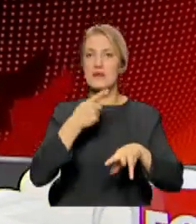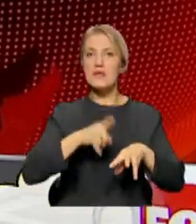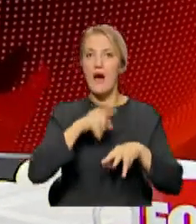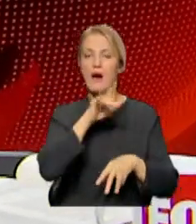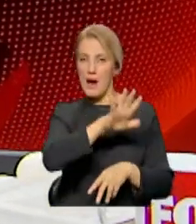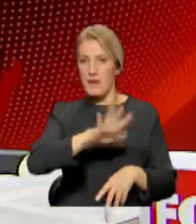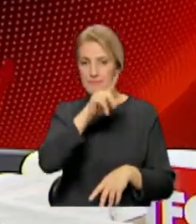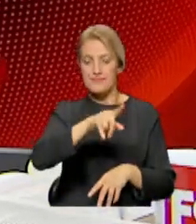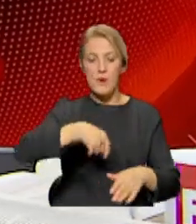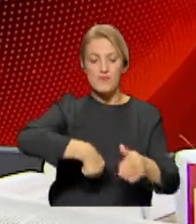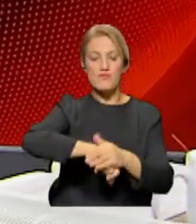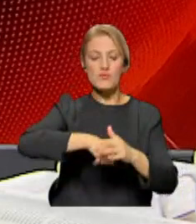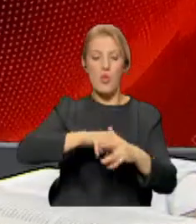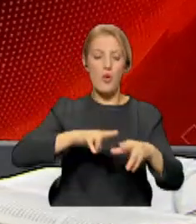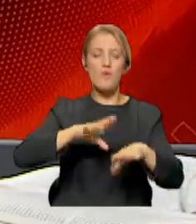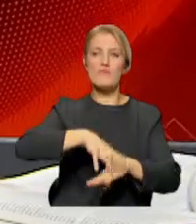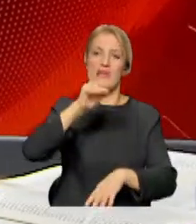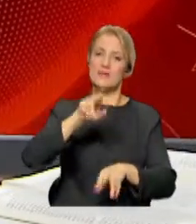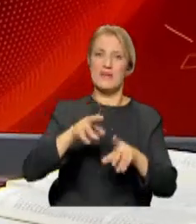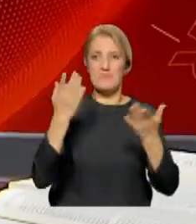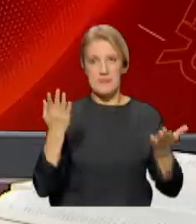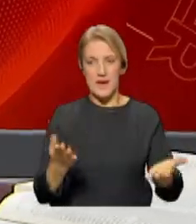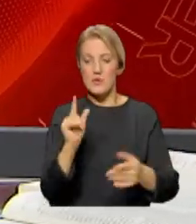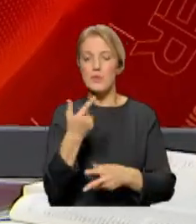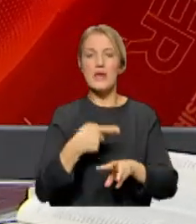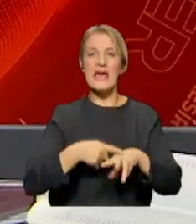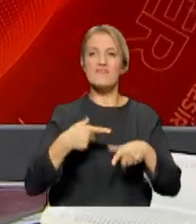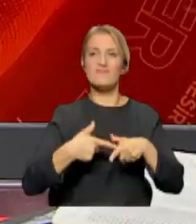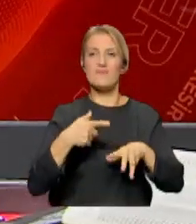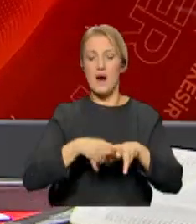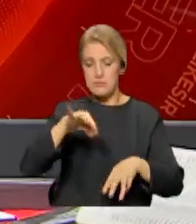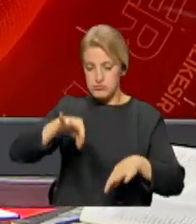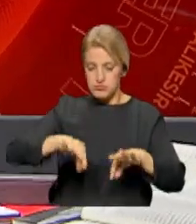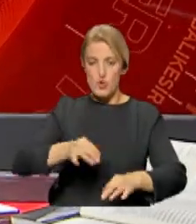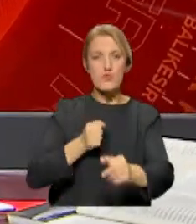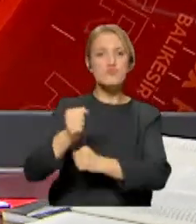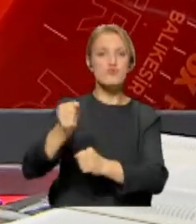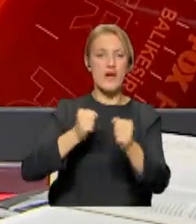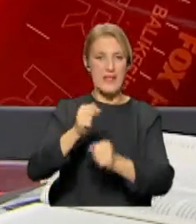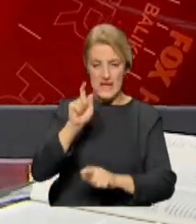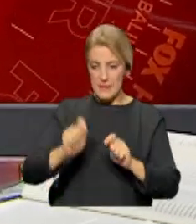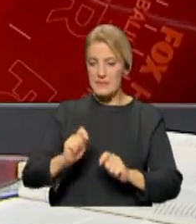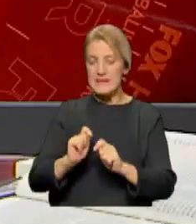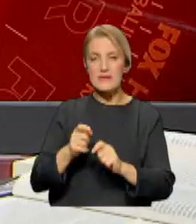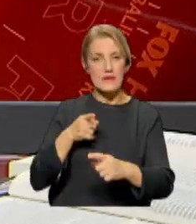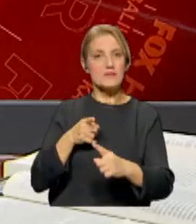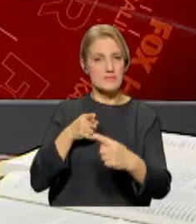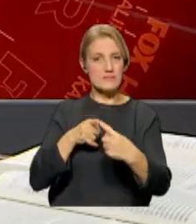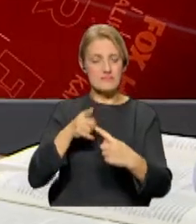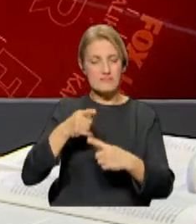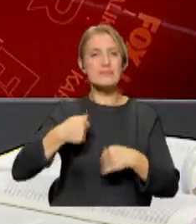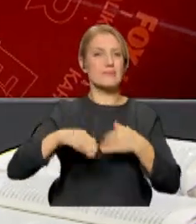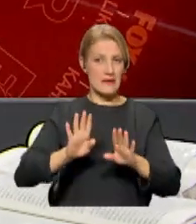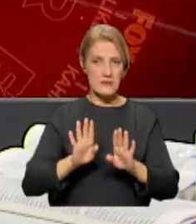futbol Konfederasyonu filan neyse işte UEFA'da değil yani bugün mücadele ettiğimiz takımlarla değil baş ettiğimiz